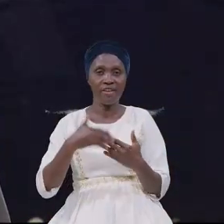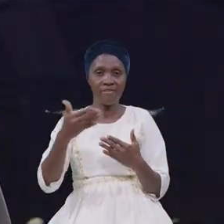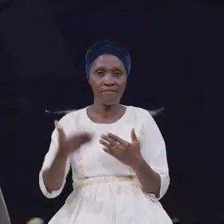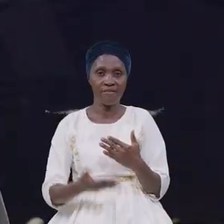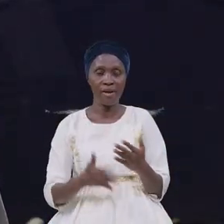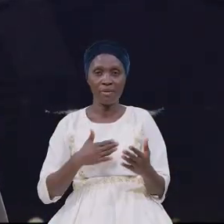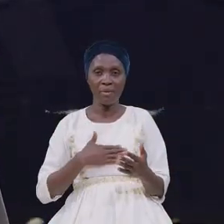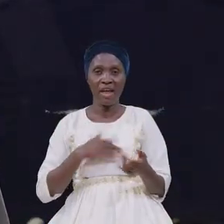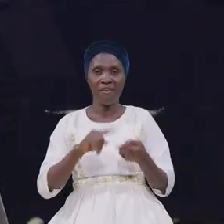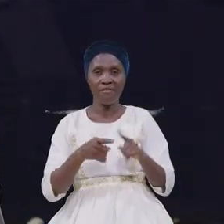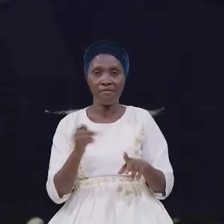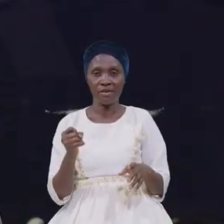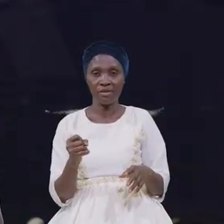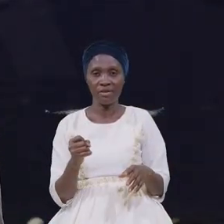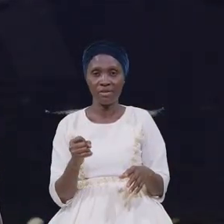que demain,